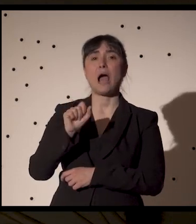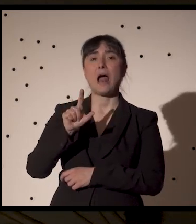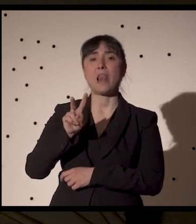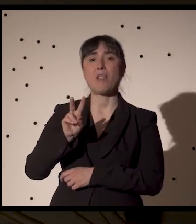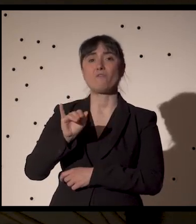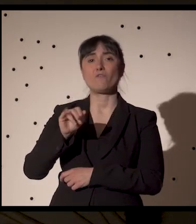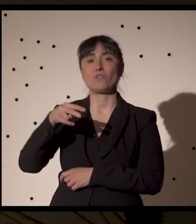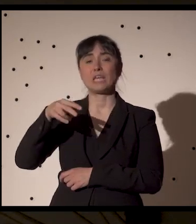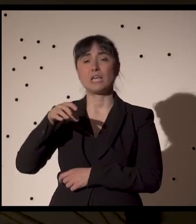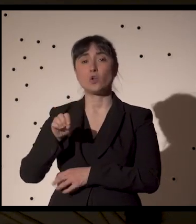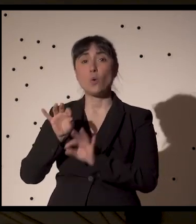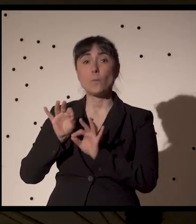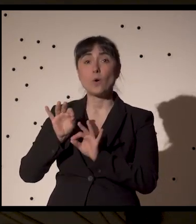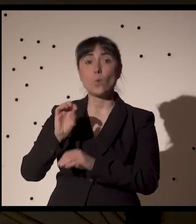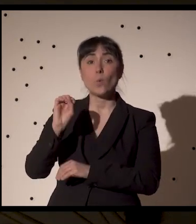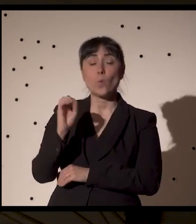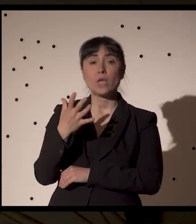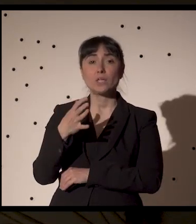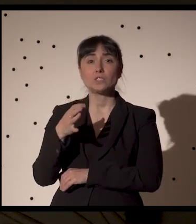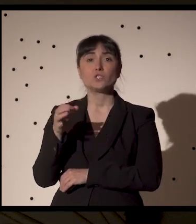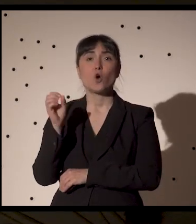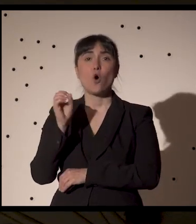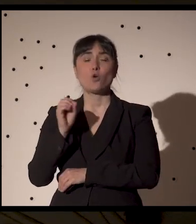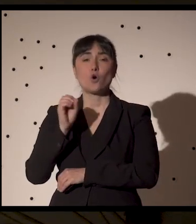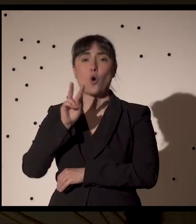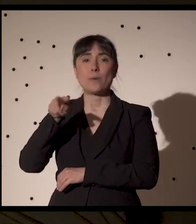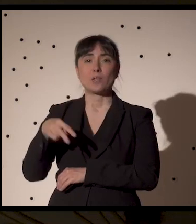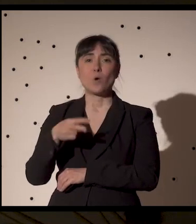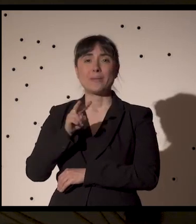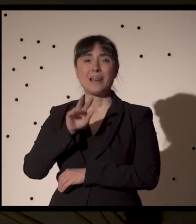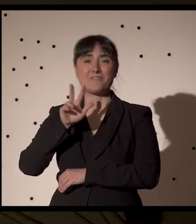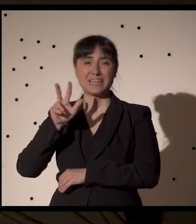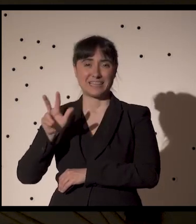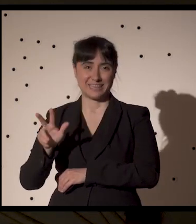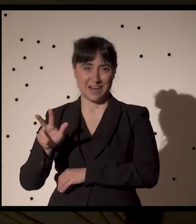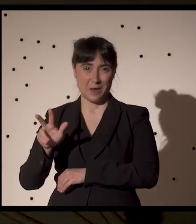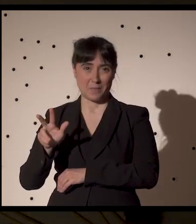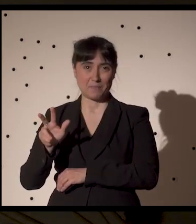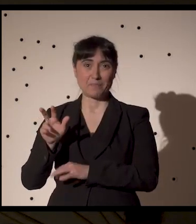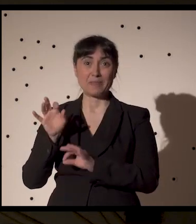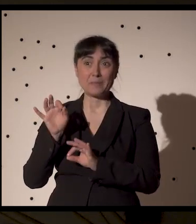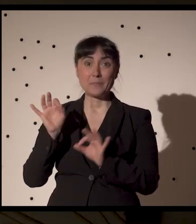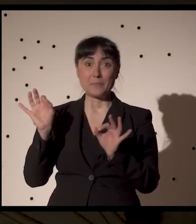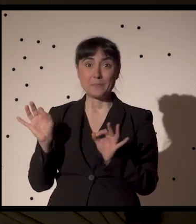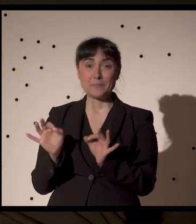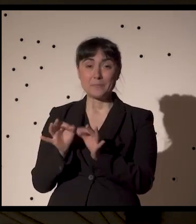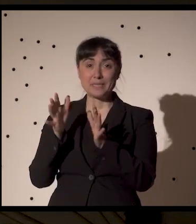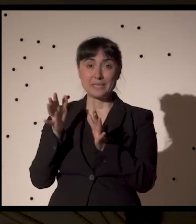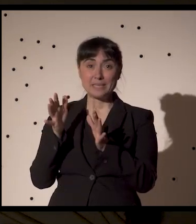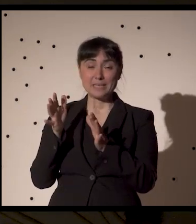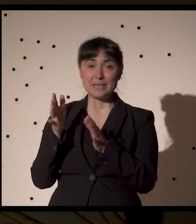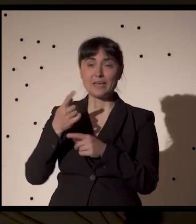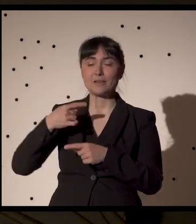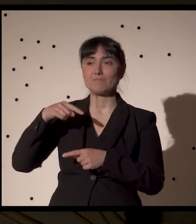15 ottobre del 2023 Quindi con lo scoccare del avversari abbiamo pensato di